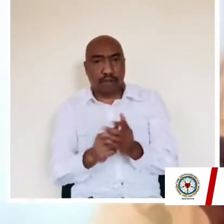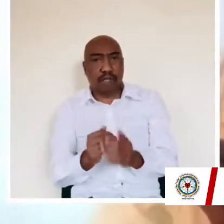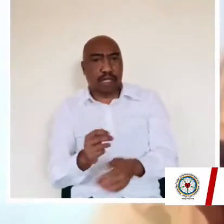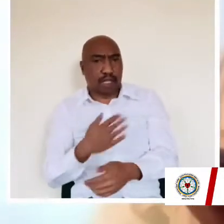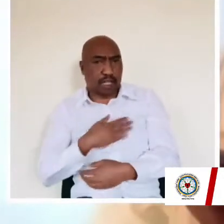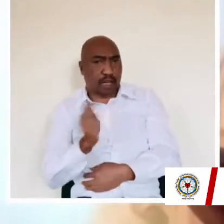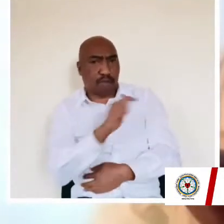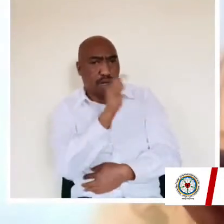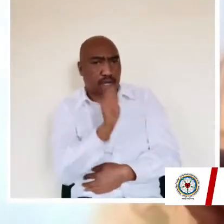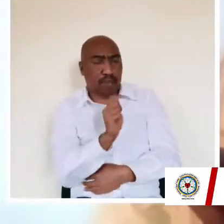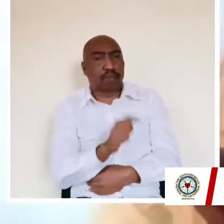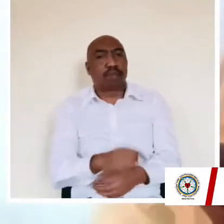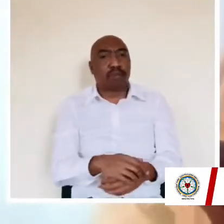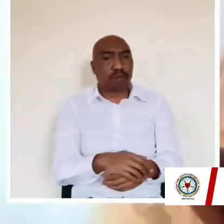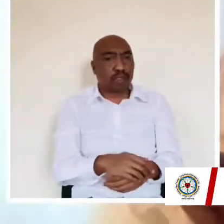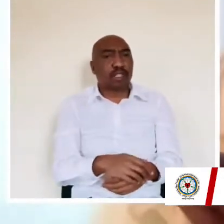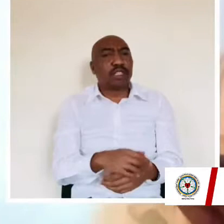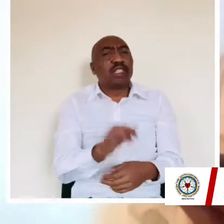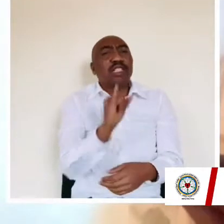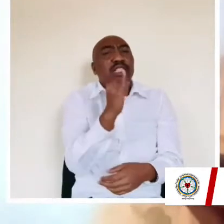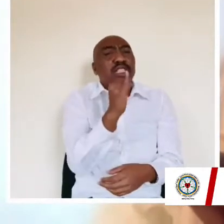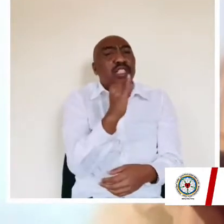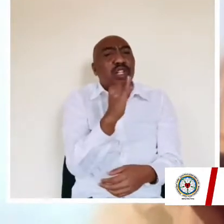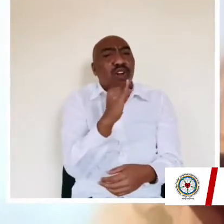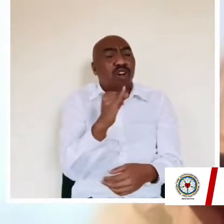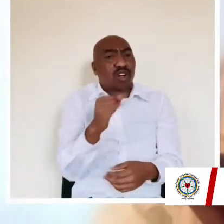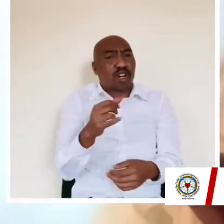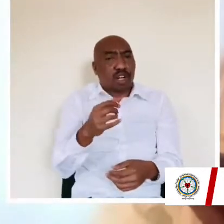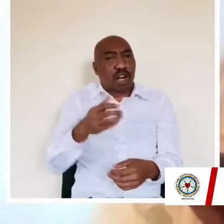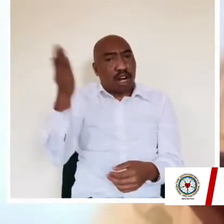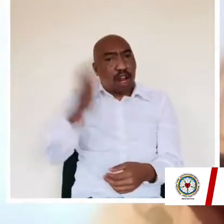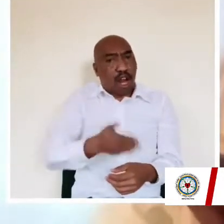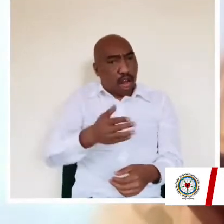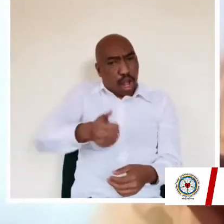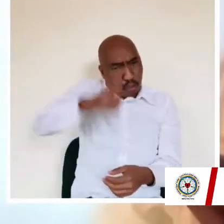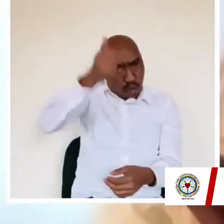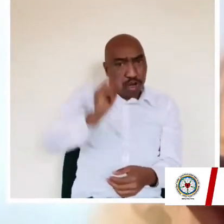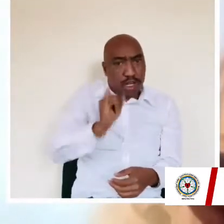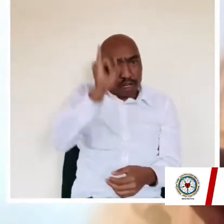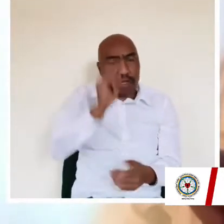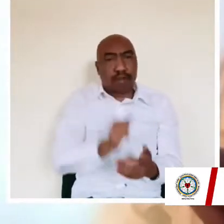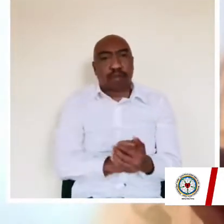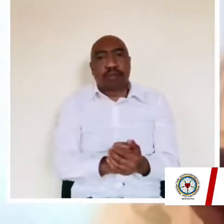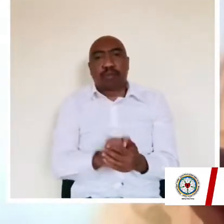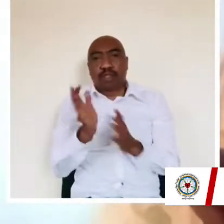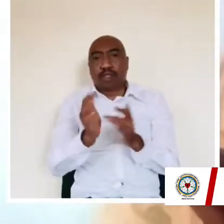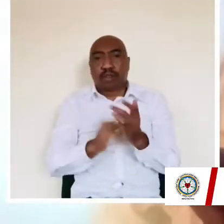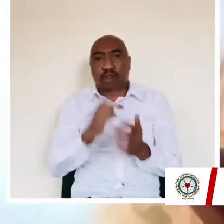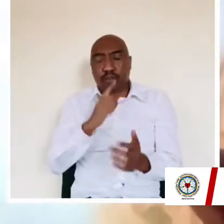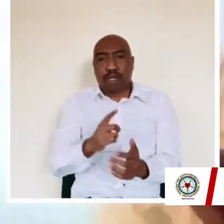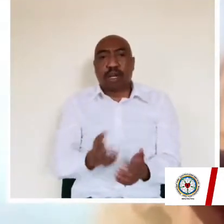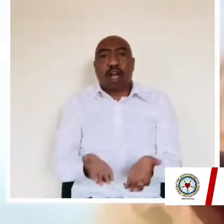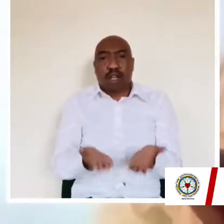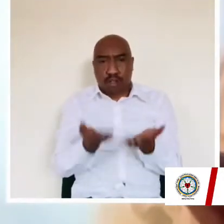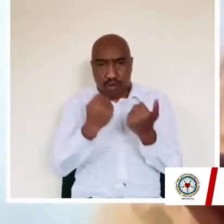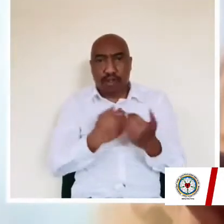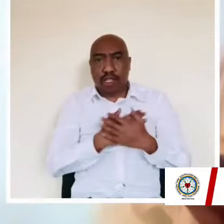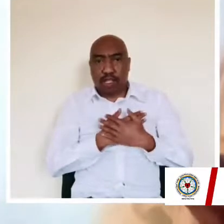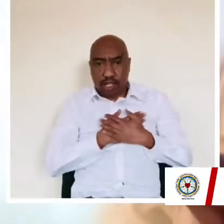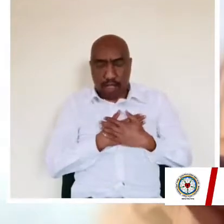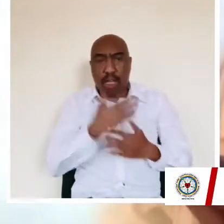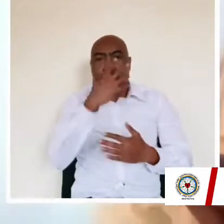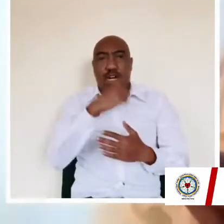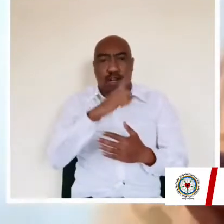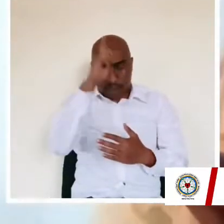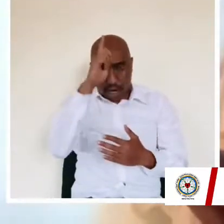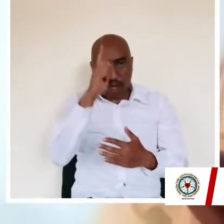« Maître, quel est le plus grand commandement de la loi ?» Jésus lui répondit, « Tu dois aimer le Seigneur ton Dieu de tout ton